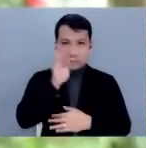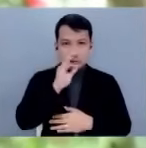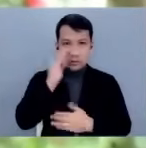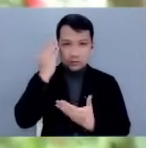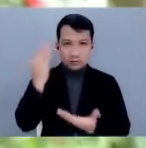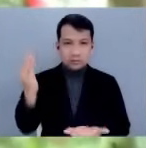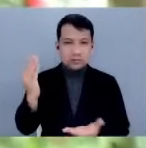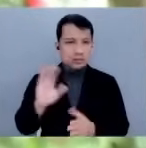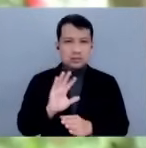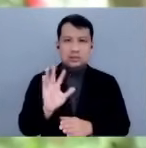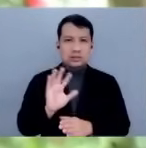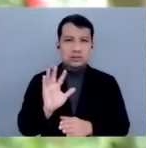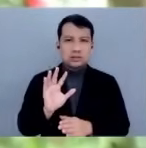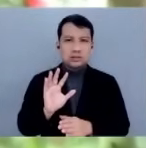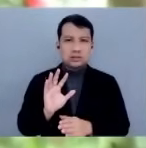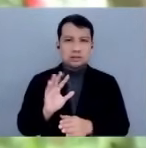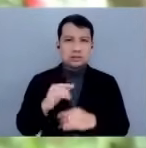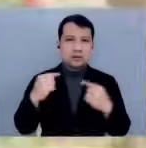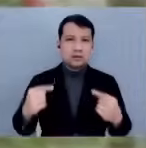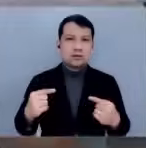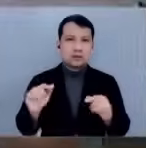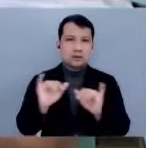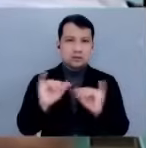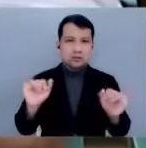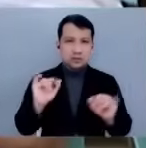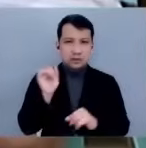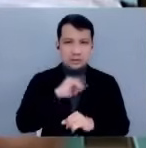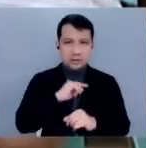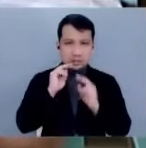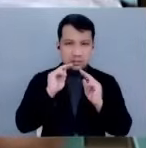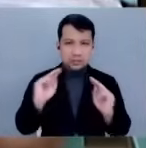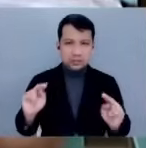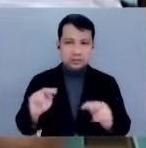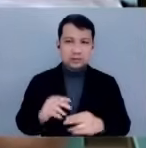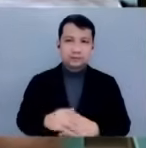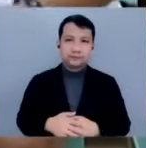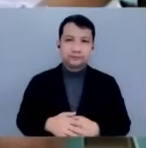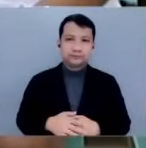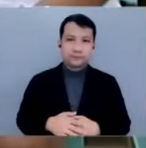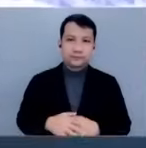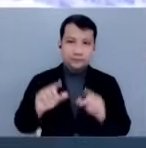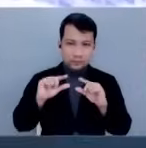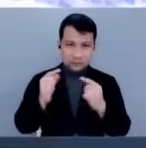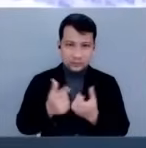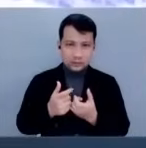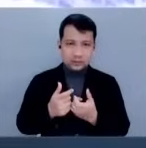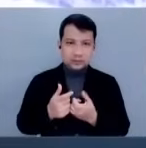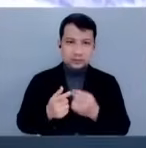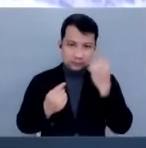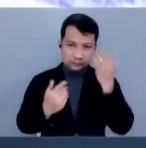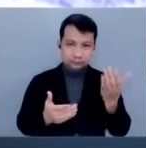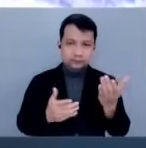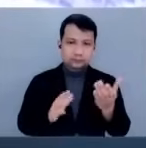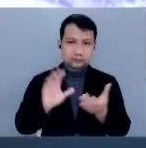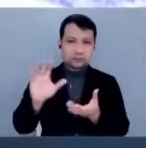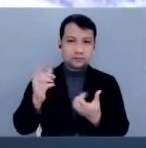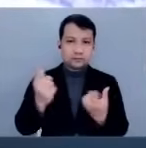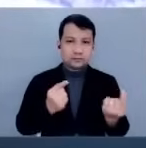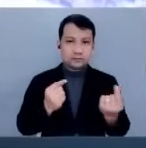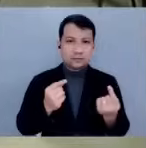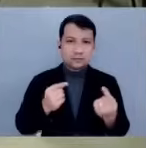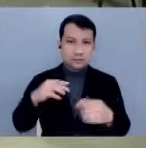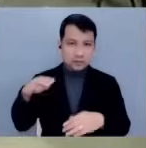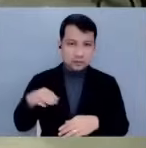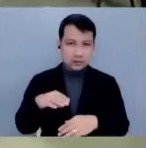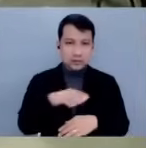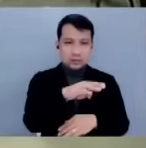tayo magpapadala doon sa mga ganong fake news. Nanindigan ng grupo na lehitimo ang kanilang gagawing paglalayag sa Panatag Shoal